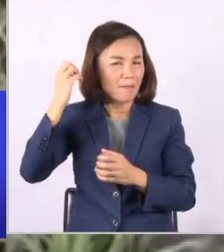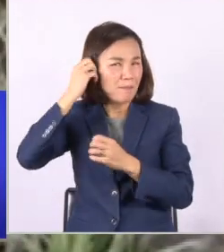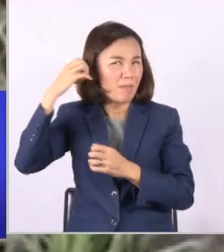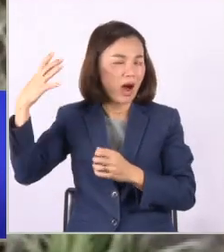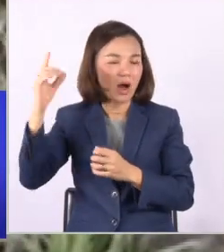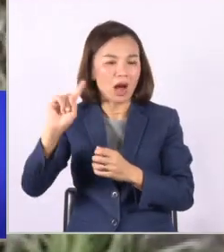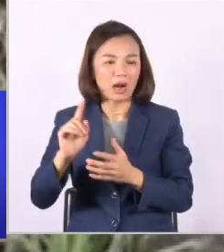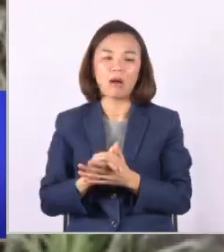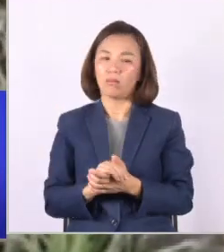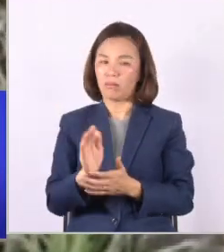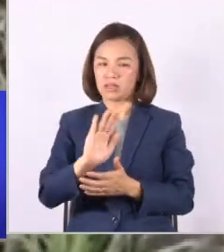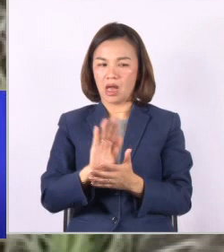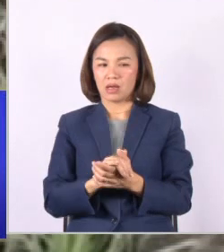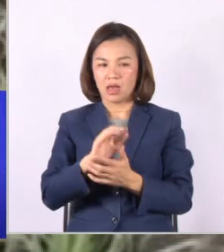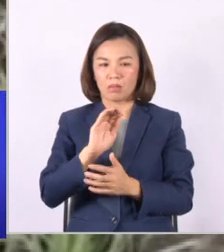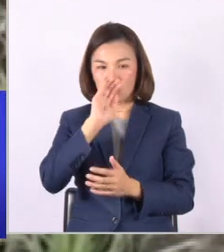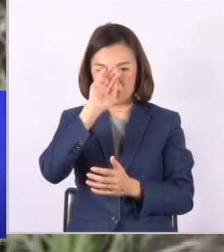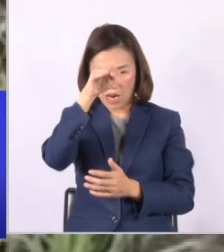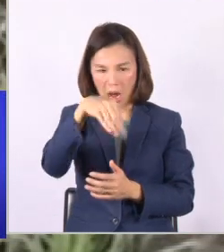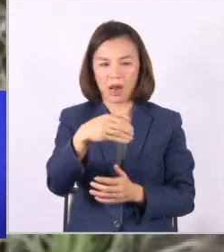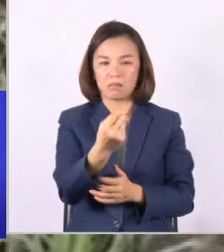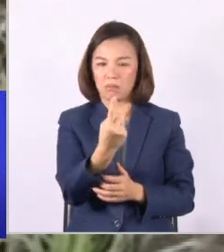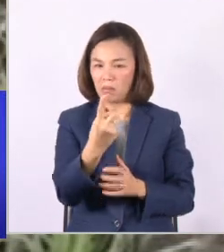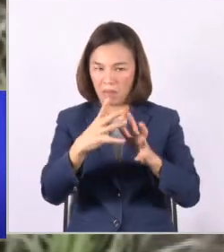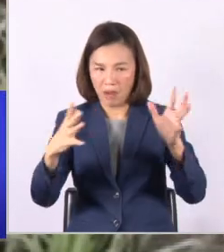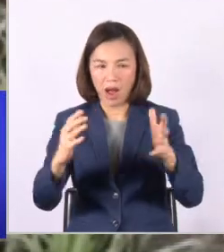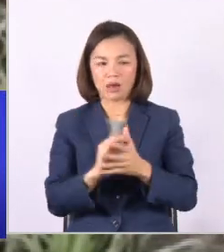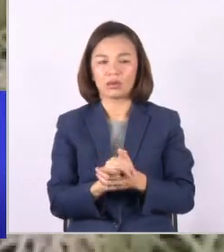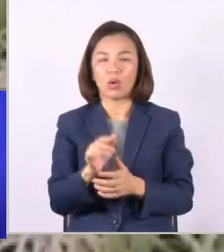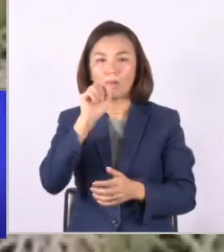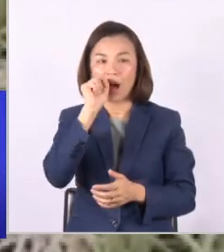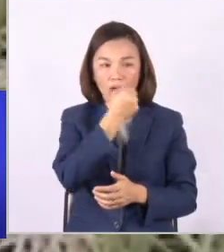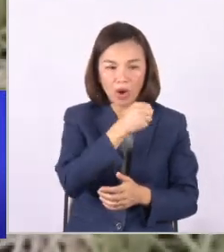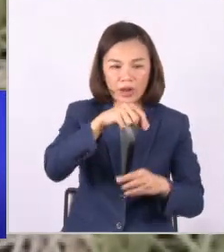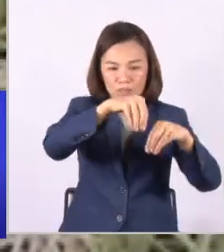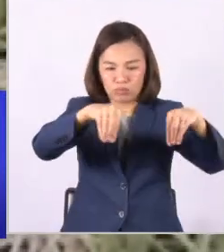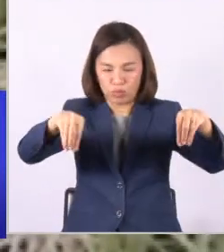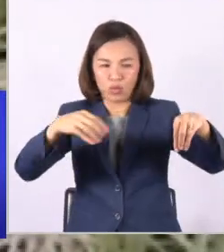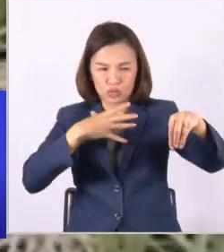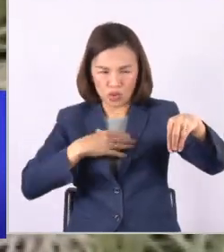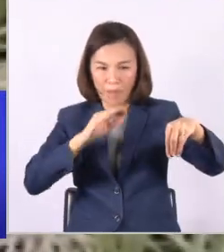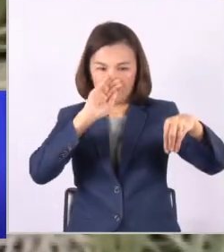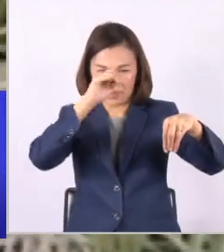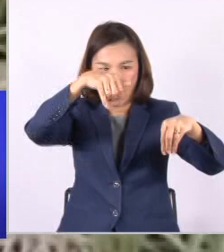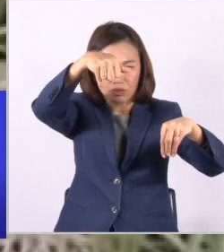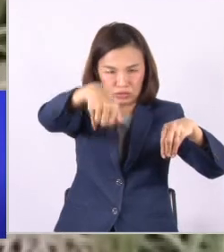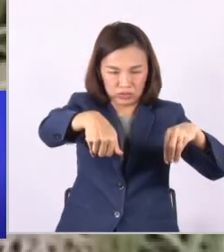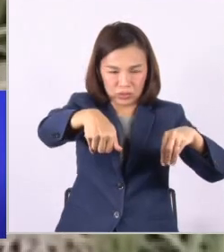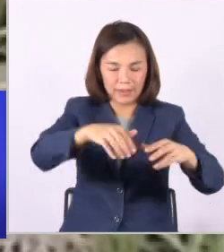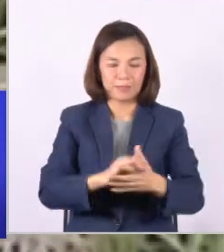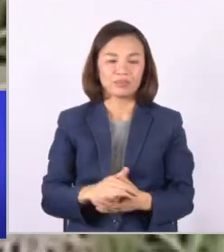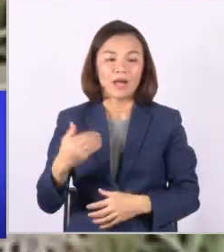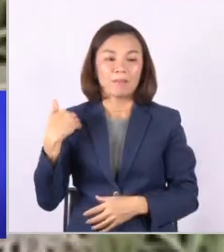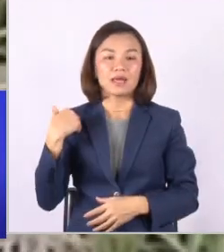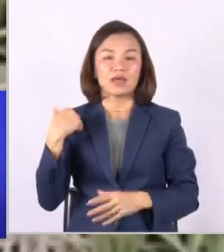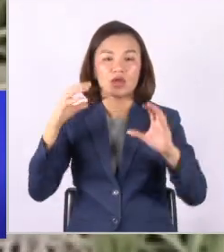ช้างเขาหลายตัวไงเออนี่แหละครับป๋าอ้อยนี่ชอบจริงๆเลยว่าอย่างนั้นเออเอ้าแล้วก็มีบางบ้านที่ช้างบุกไปเวลา